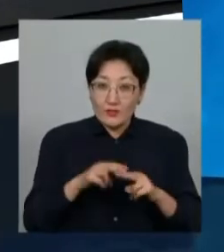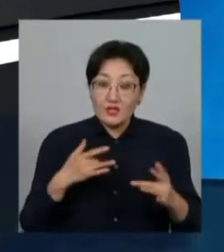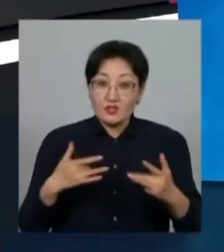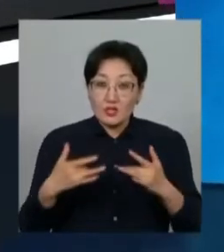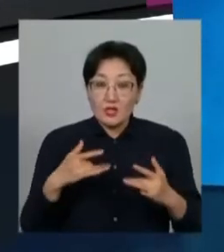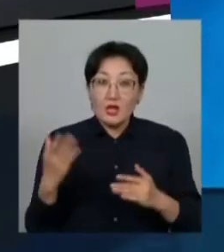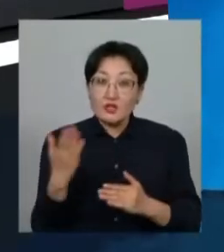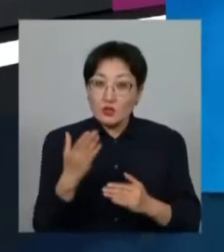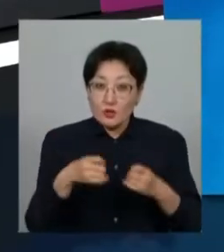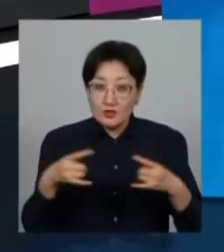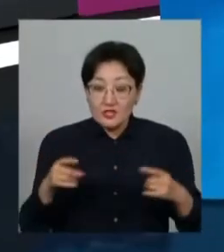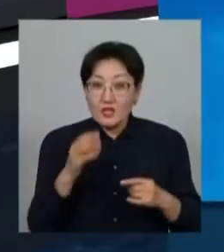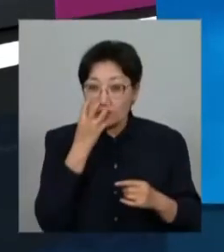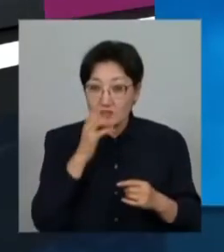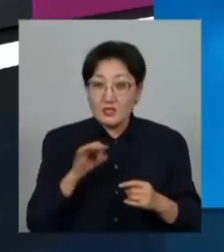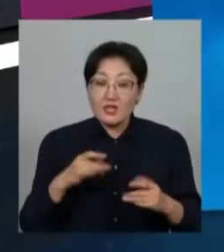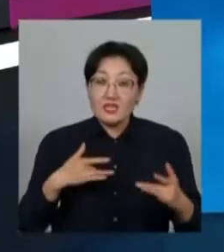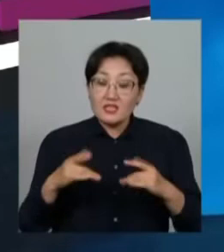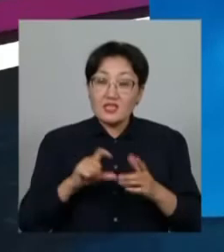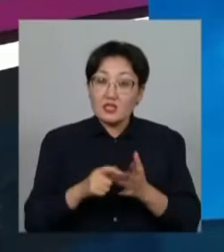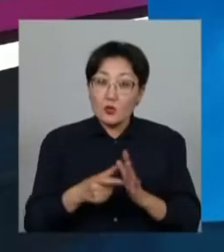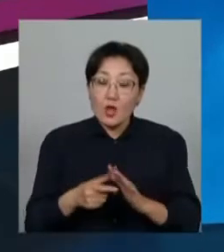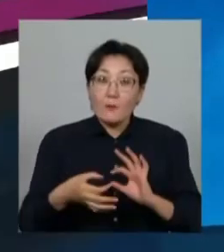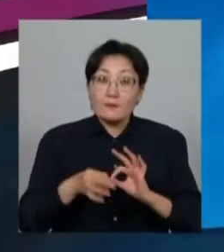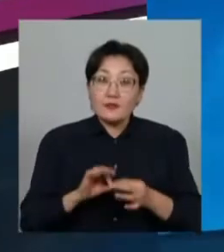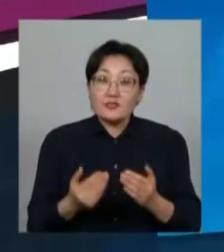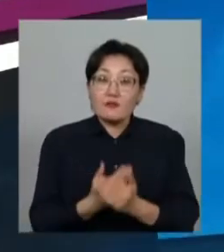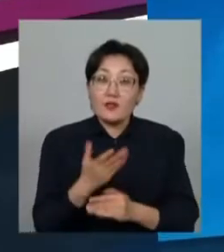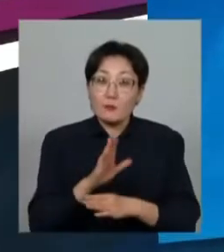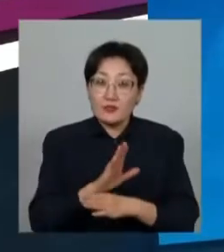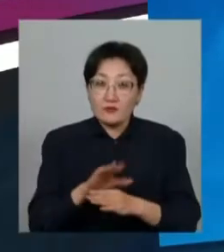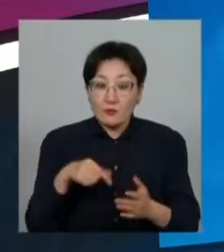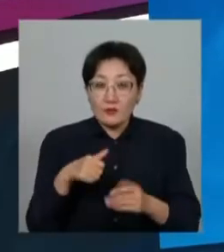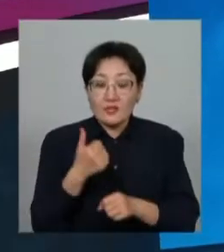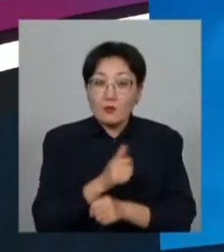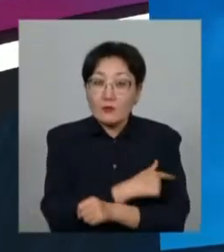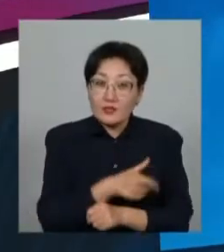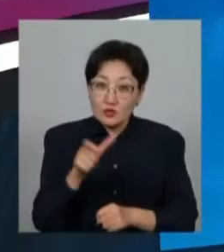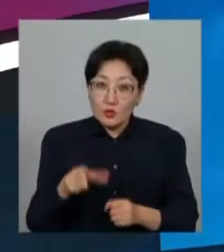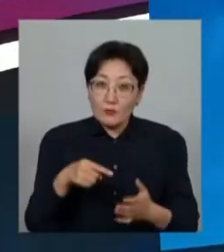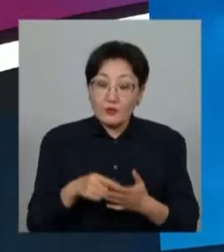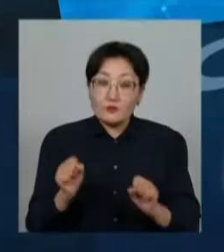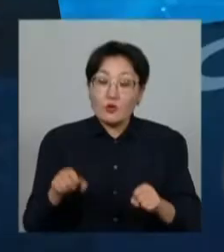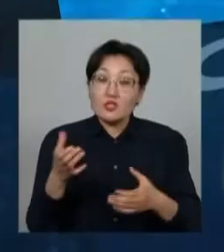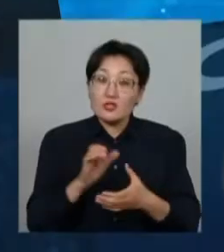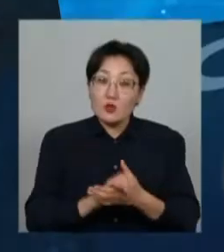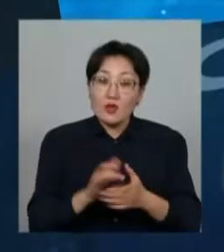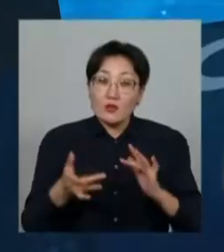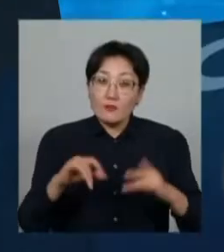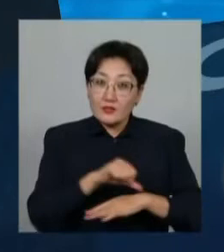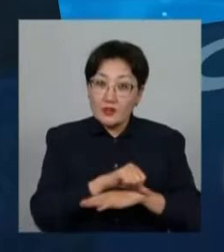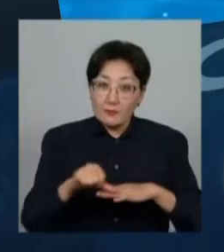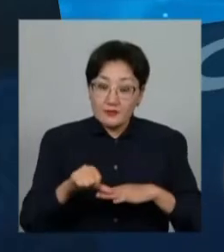театры, кинотеатры, цирки и концертные залы. Подробнее с новым постановлением главного санврача города можно ознакомиться на